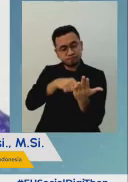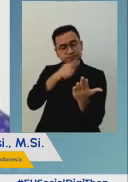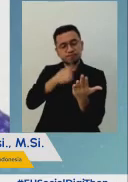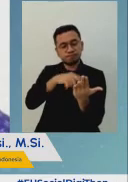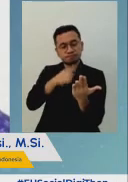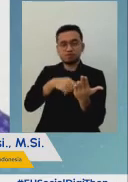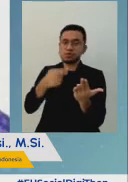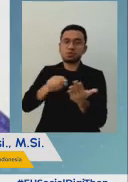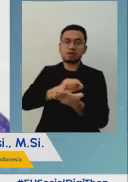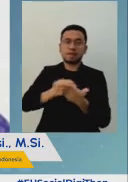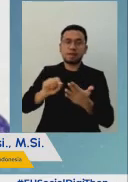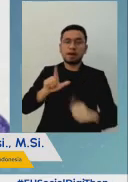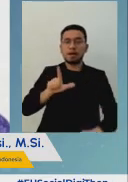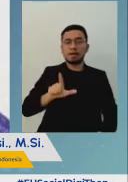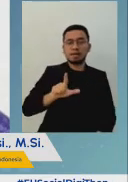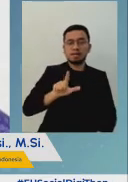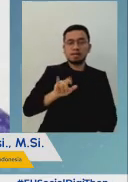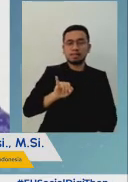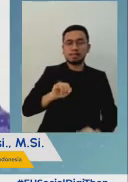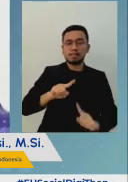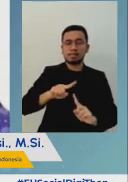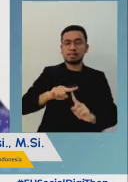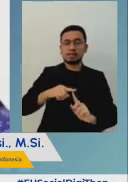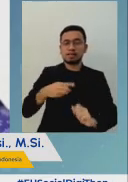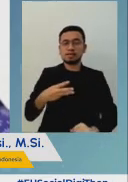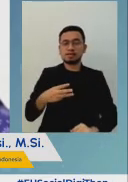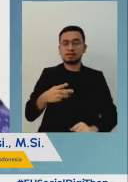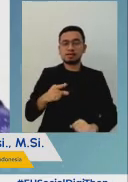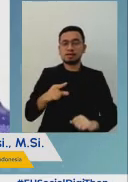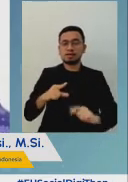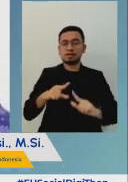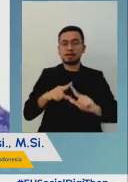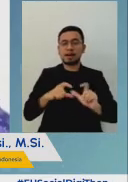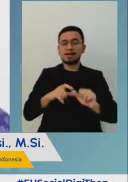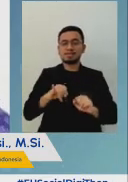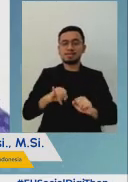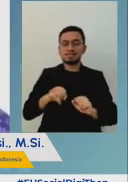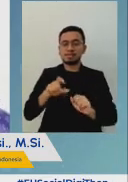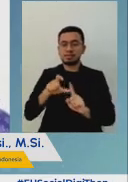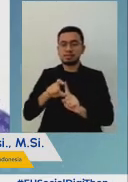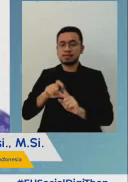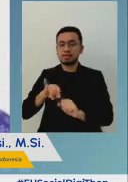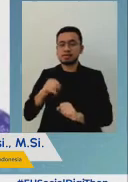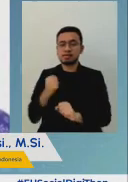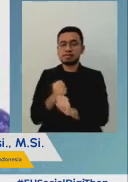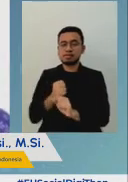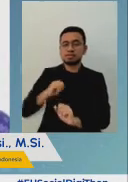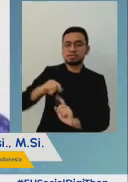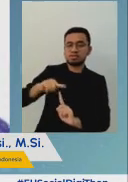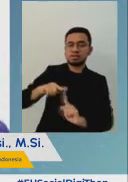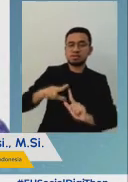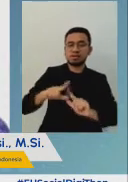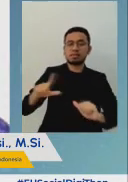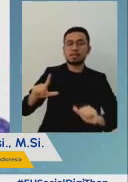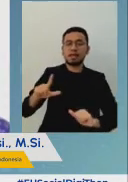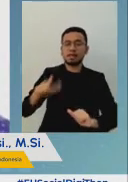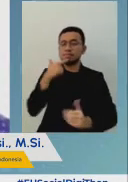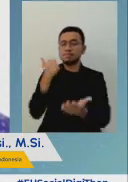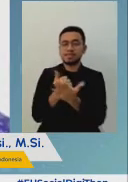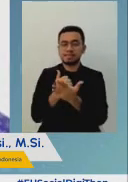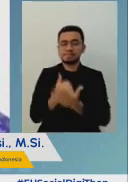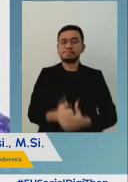literasi digital, ya. Jadi bagaimana kita mencerdaskan diri ketika kita menggunakan internet. Nah,